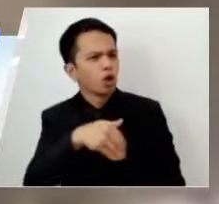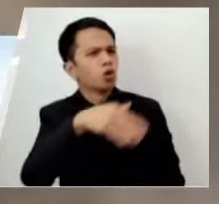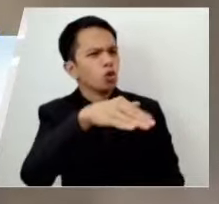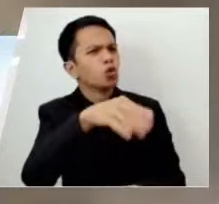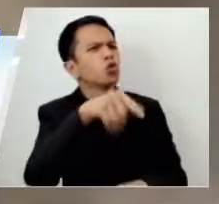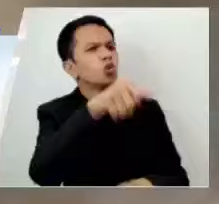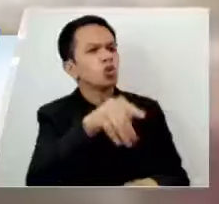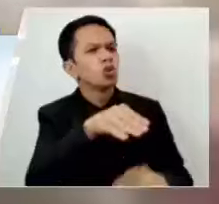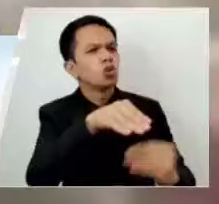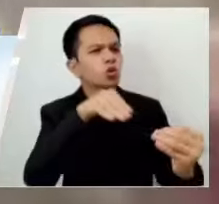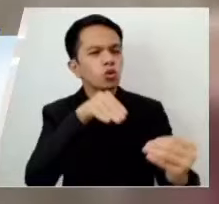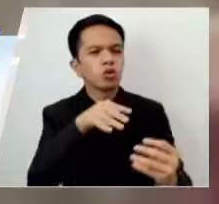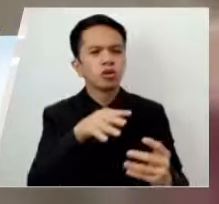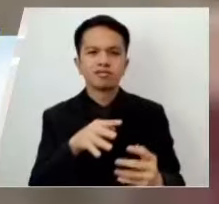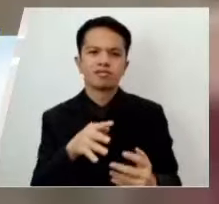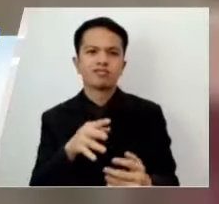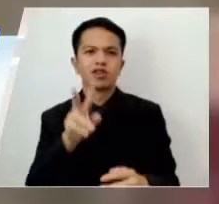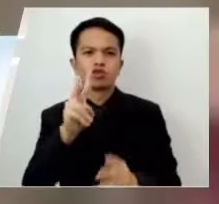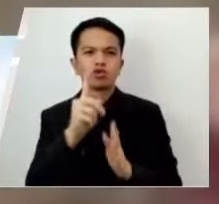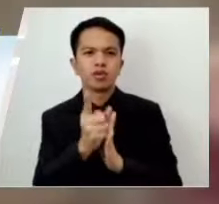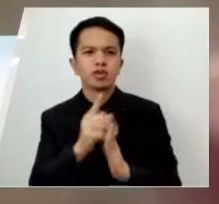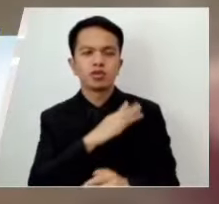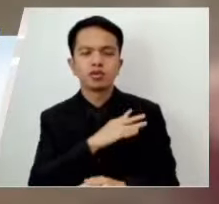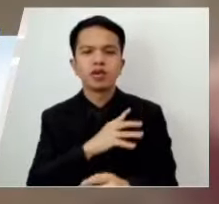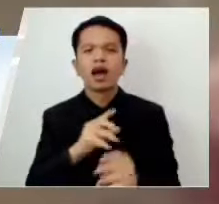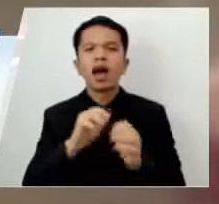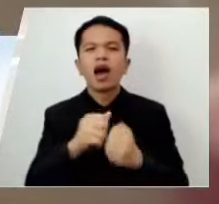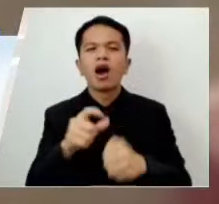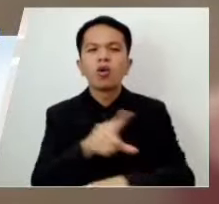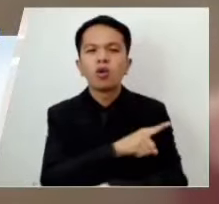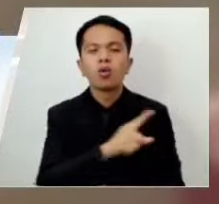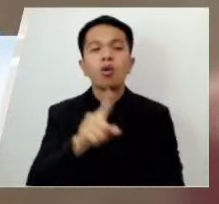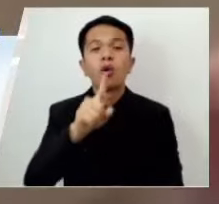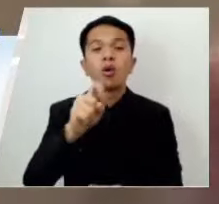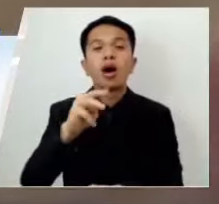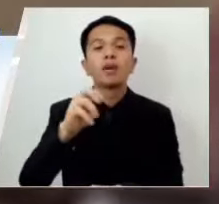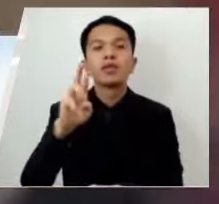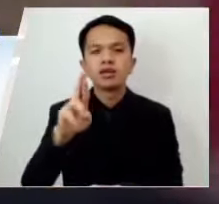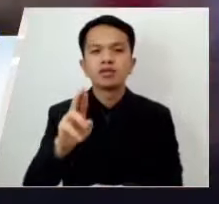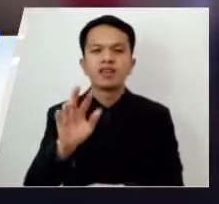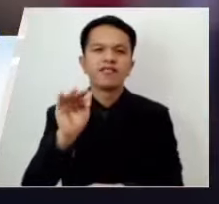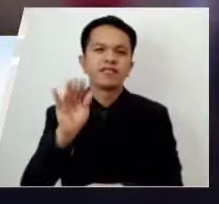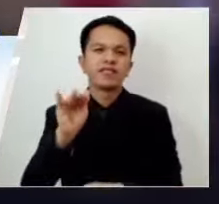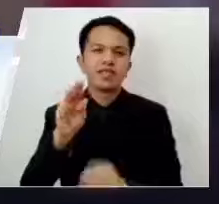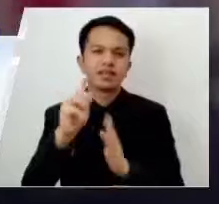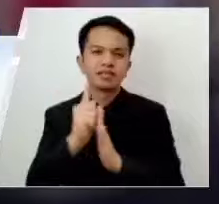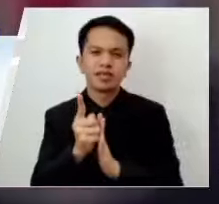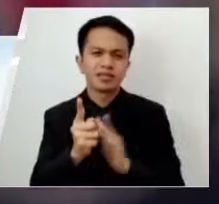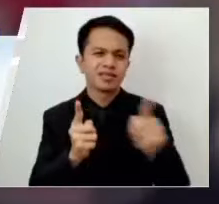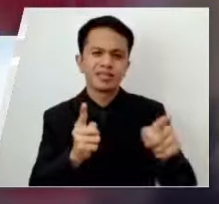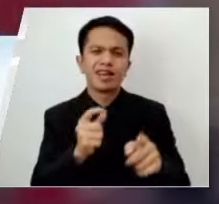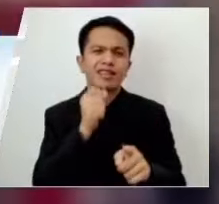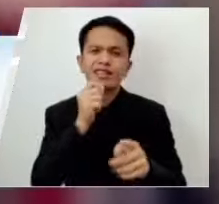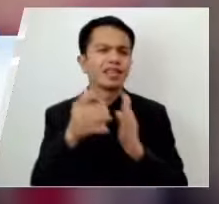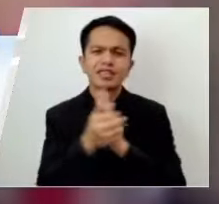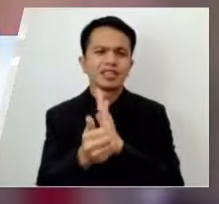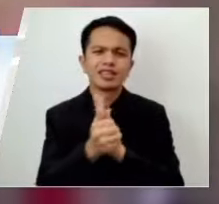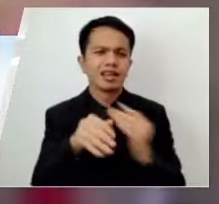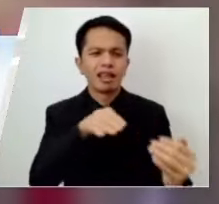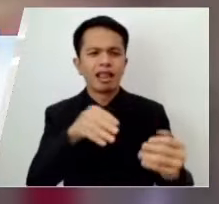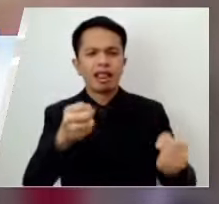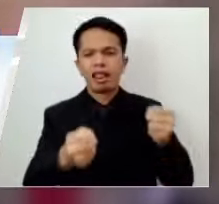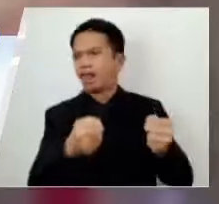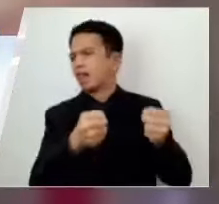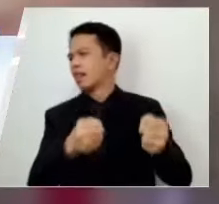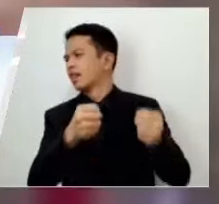Gano'ng kahabay inatras niya? 100 meters po ma'am. Mga 15 minutes. Di siya marunong umatras eh. Minsan mag-gutter siya eh. Yung mga